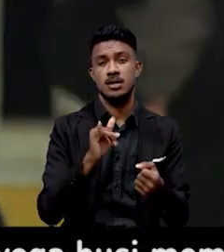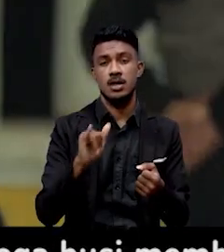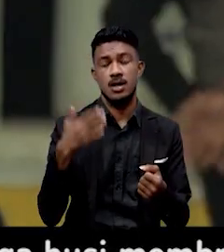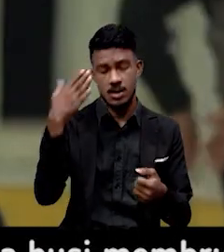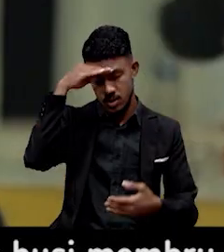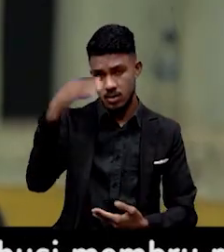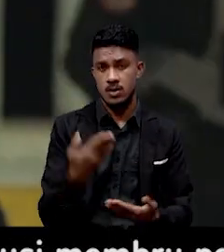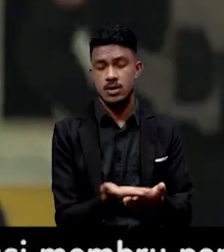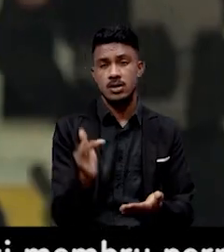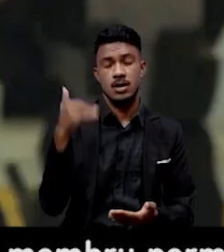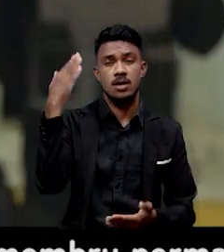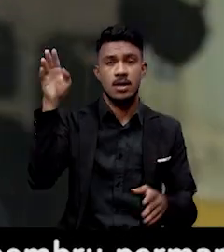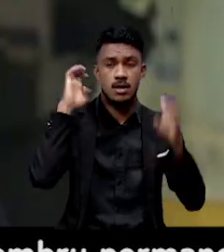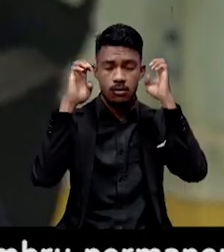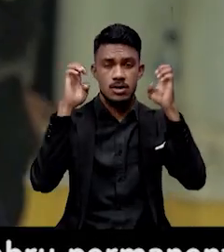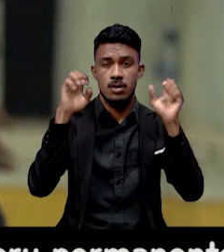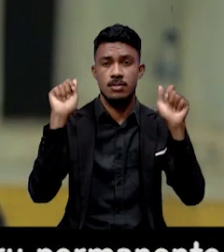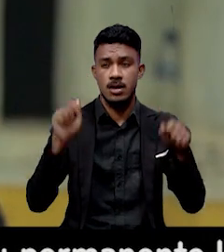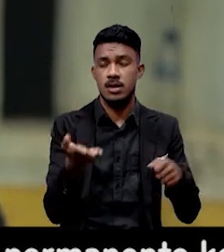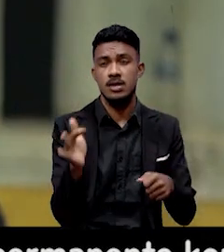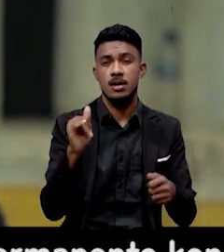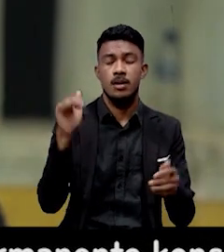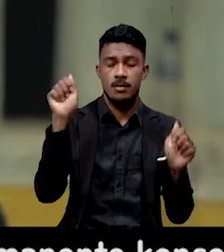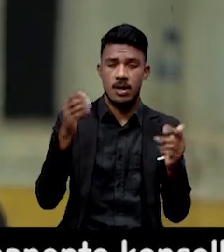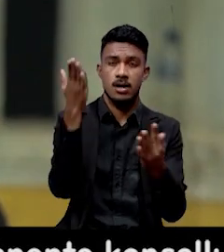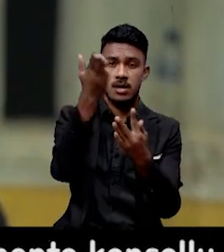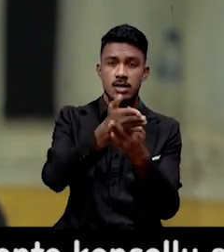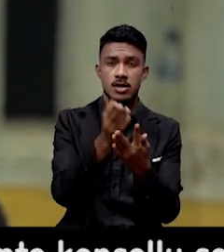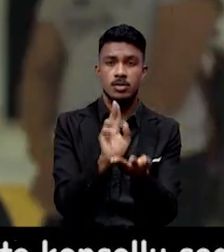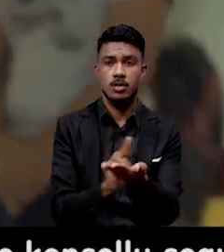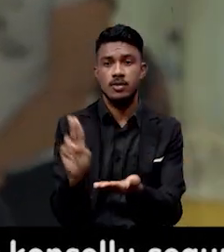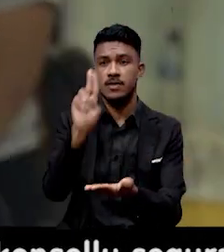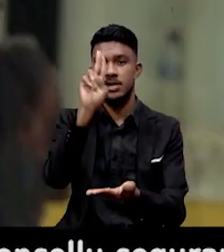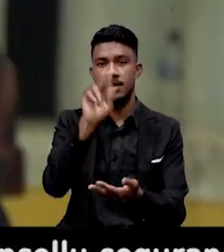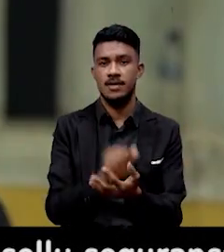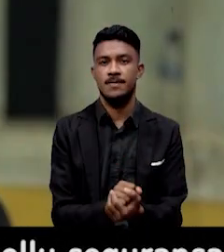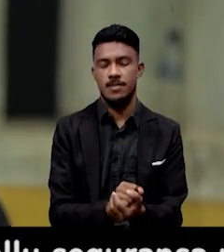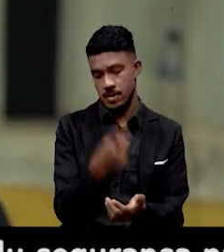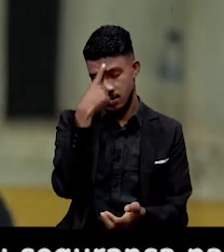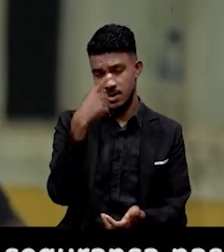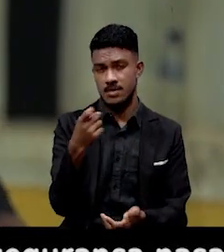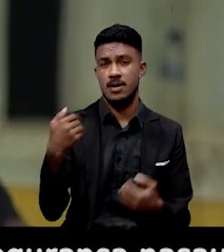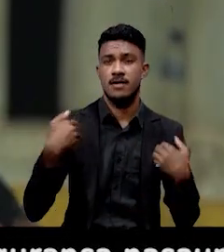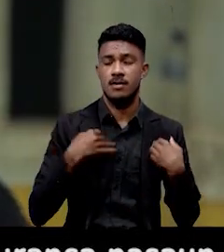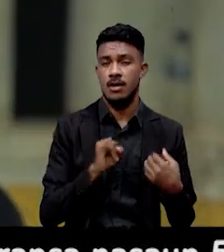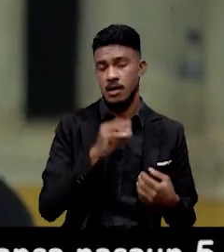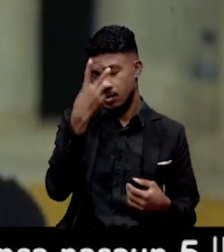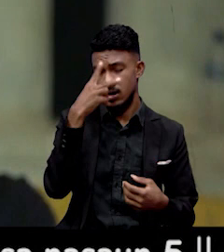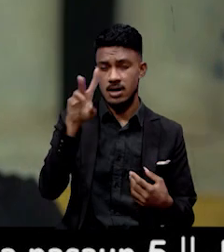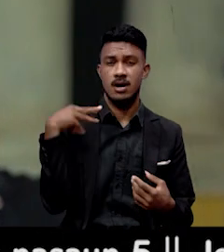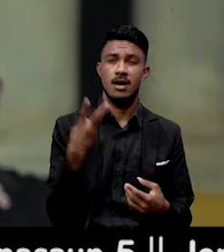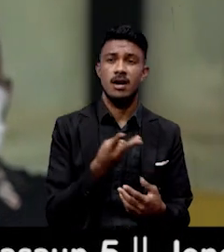area edukasaun atu nune siramos bele acesu ba universidade tamba iha hawari ami asisti